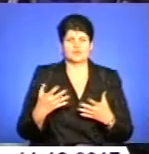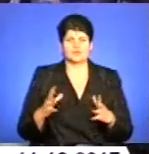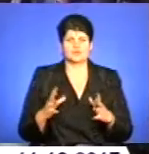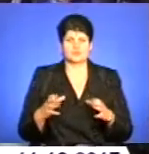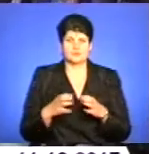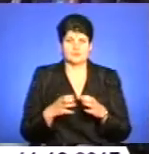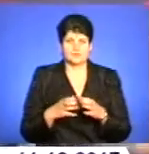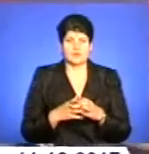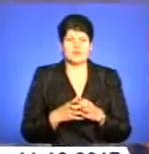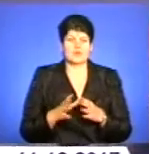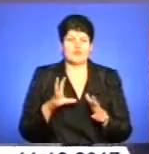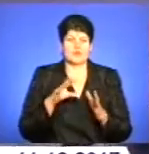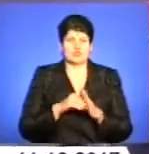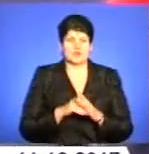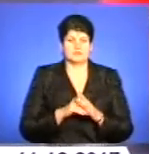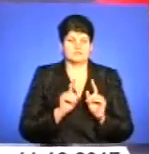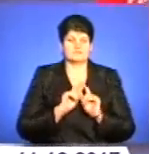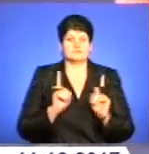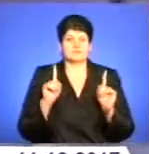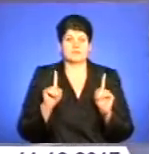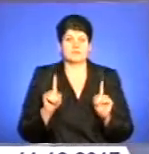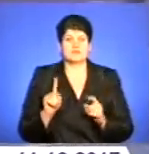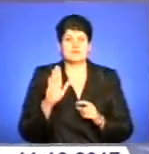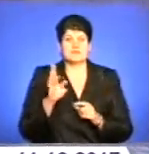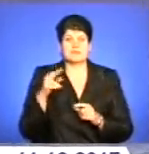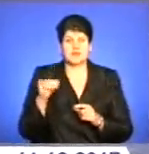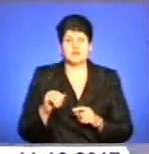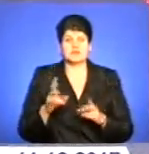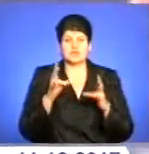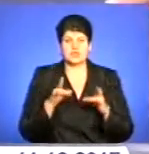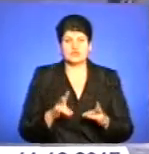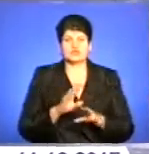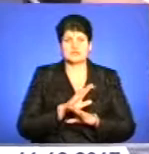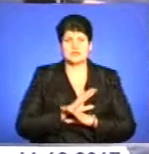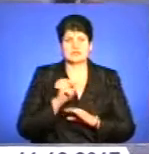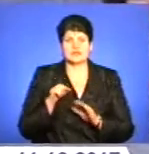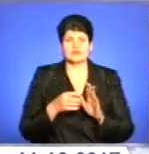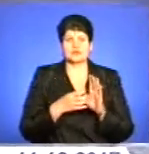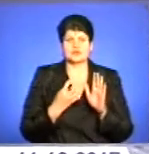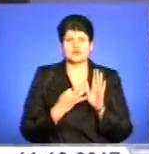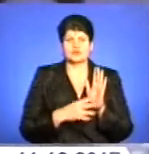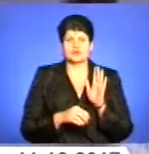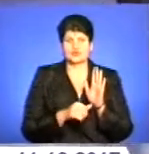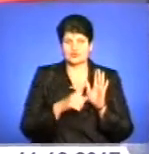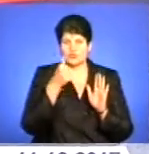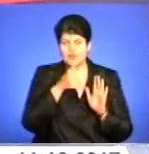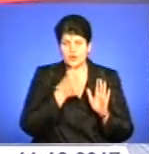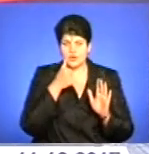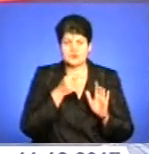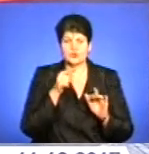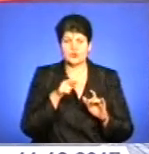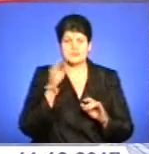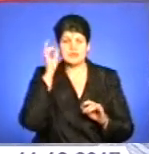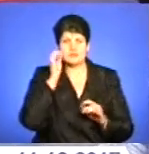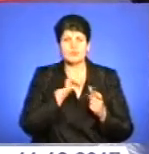на Тернопільщині вважали легендарною. Василь Дем'яний трагічно загинув у 1996 році. Колеги по команді згадують борця